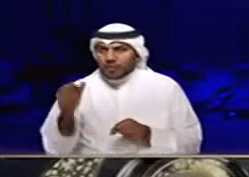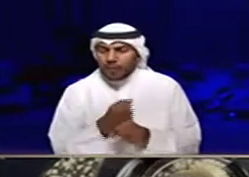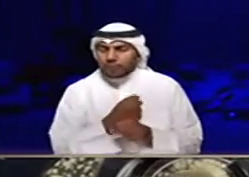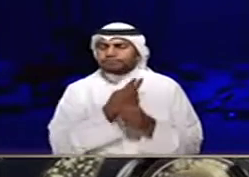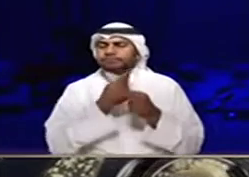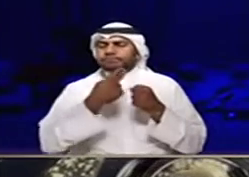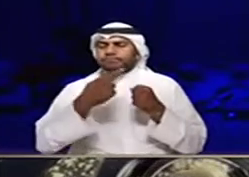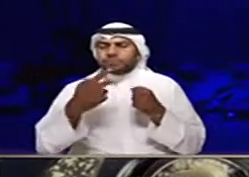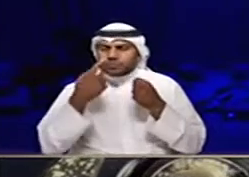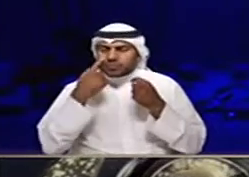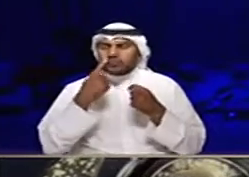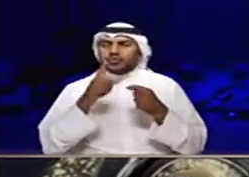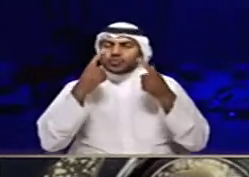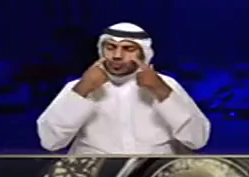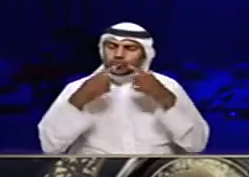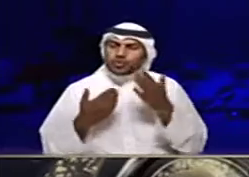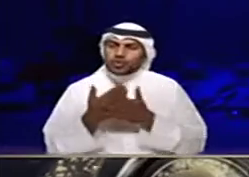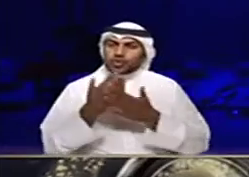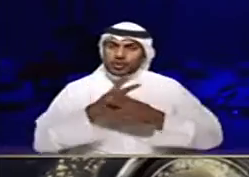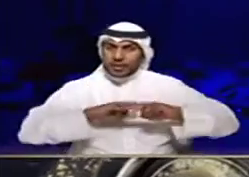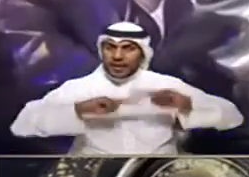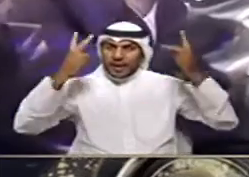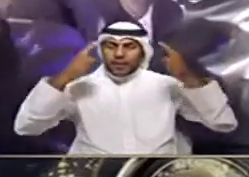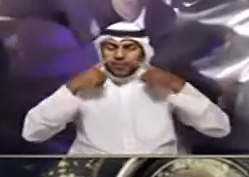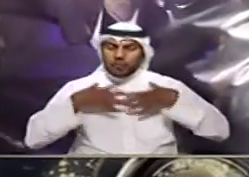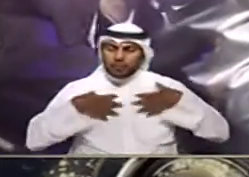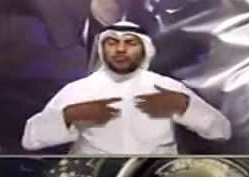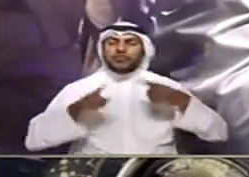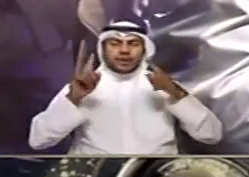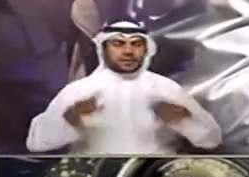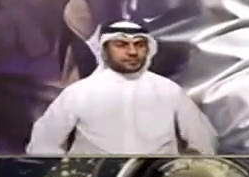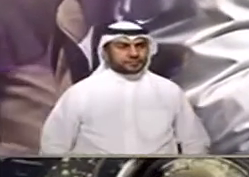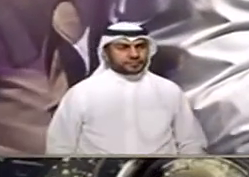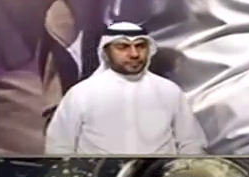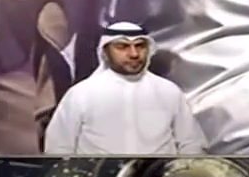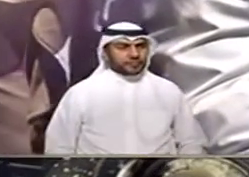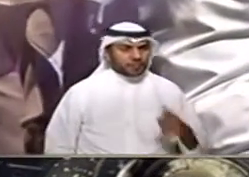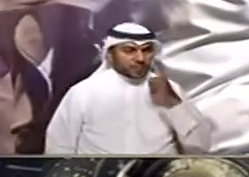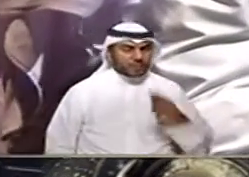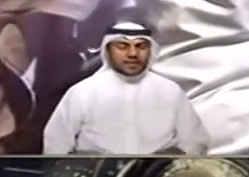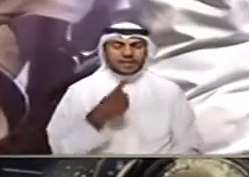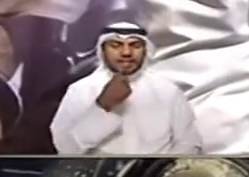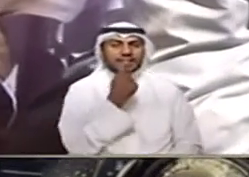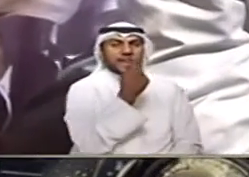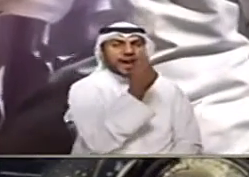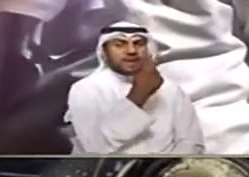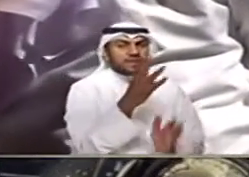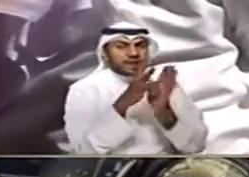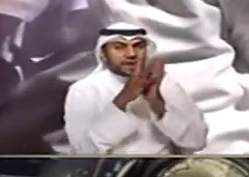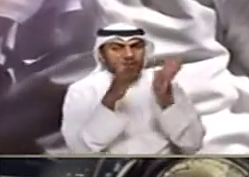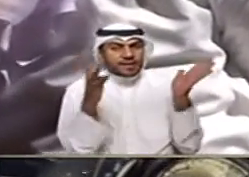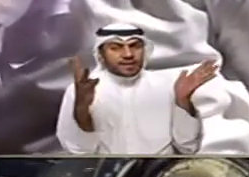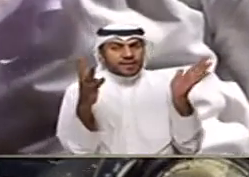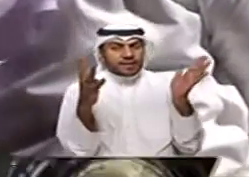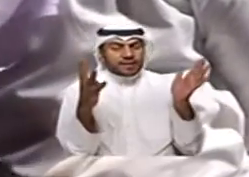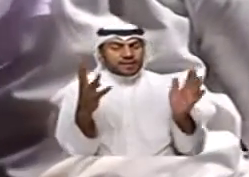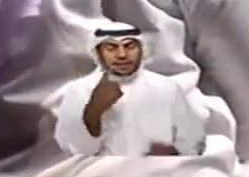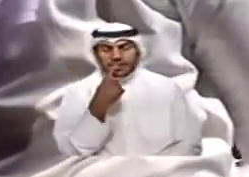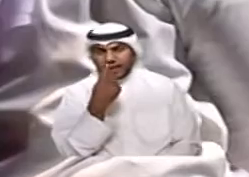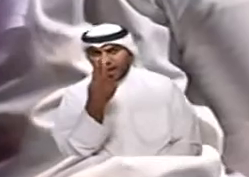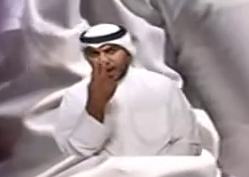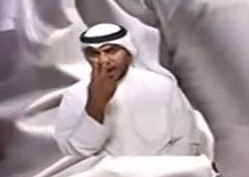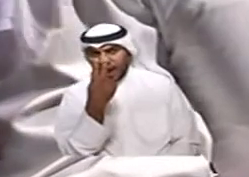إن شاء الله أنه يكون جديد وحلو للجمهور. مهرجان صيفي ثقافي 2019 يعكس دور المجلس الوطني